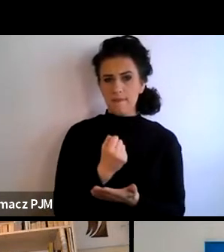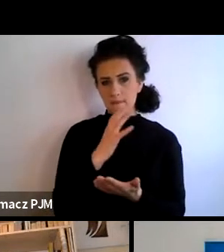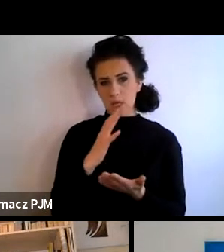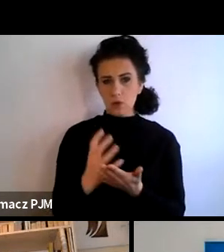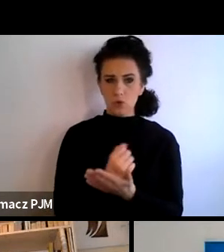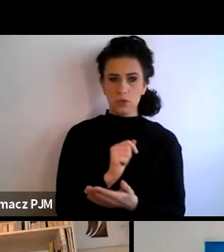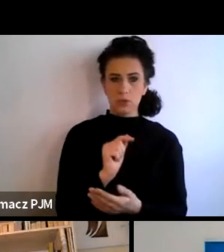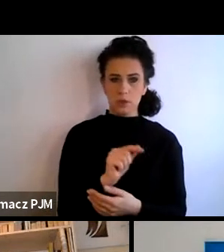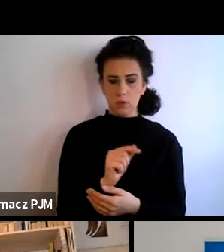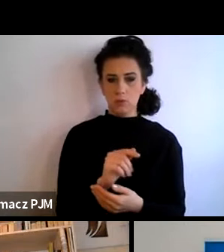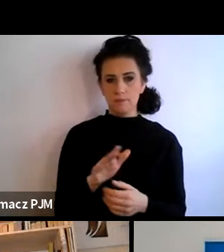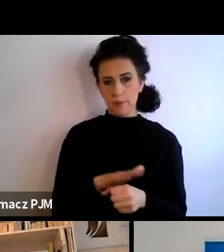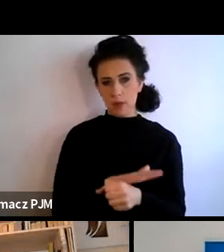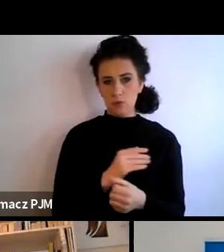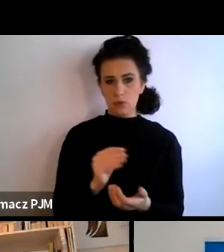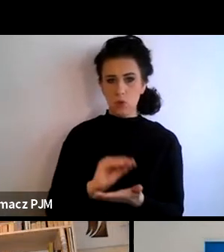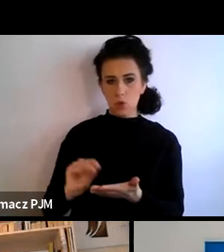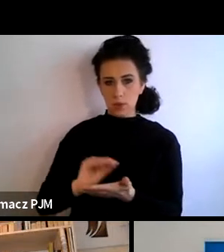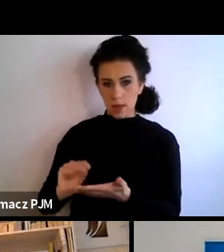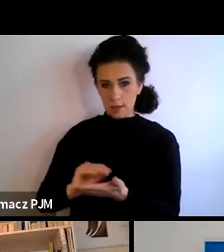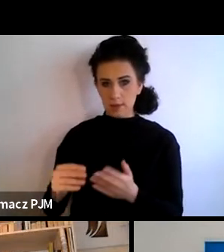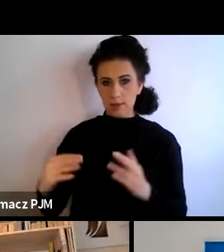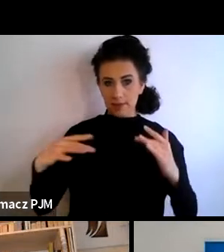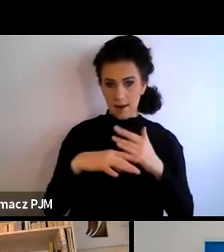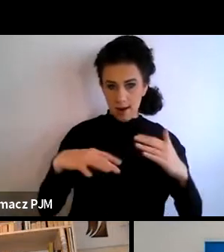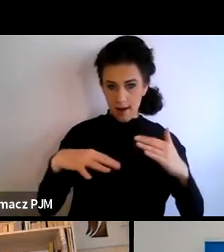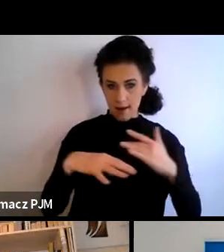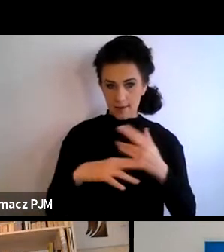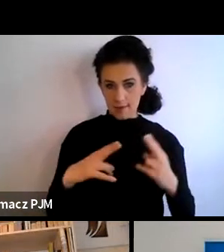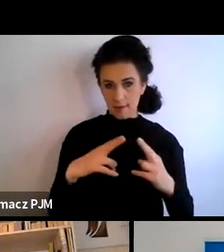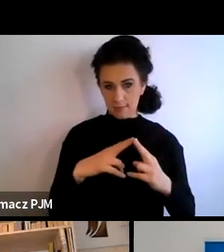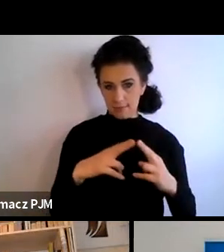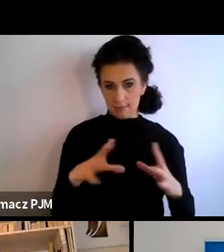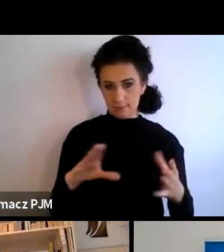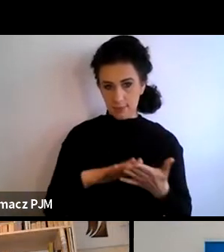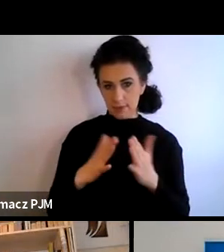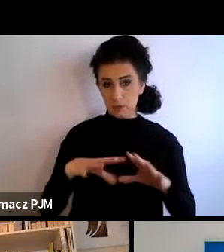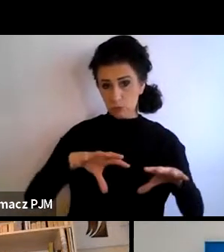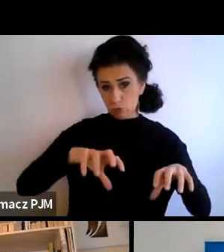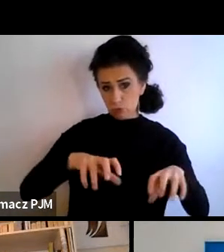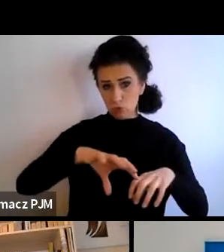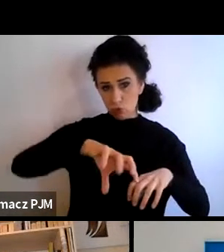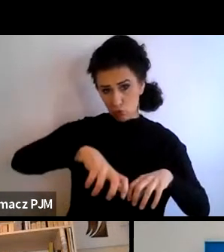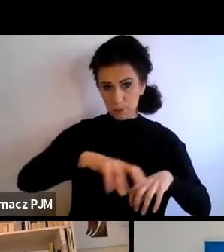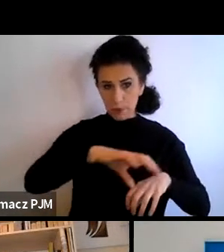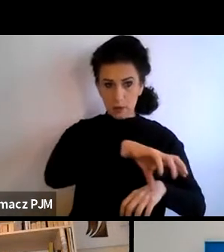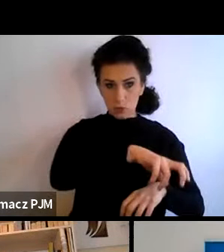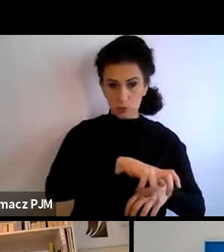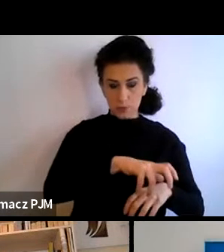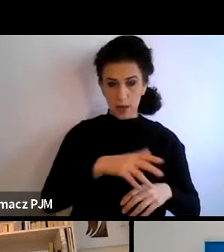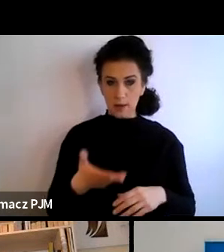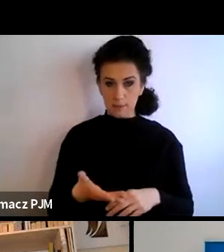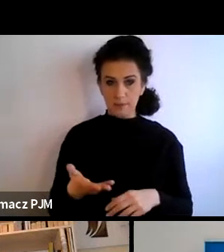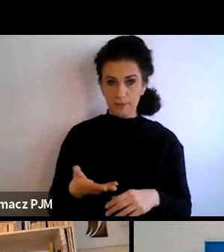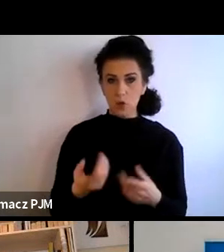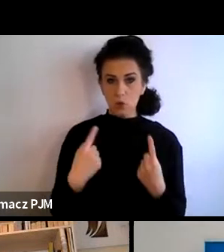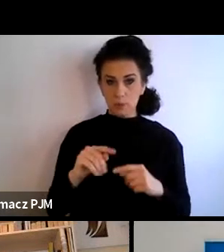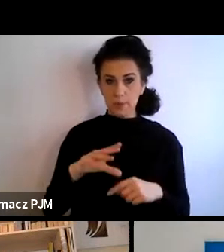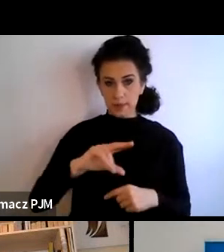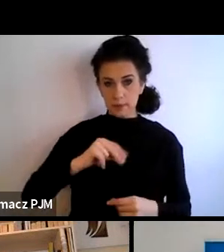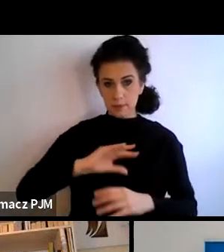wykorzystać, ponieważ powoduje to też większe relacje z grupą i poznanie tej osoby, która ma jakąś